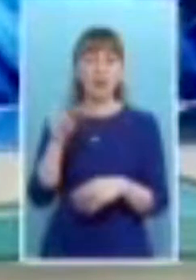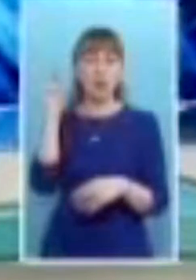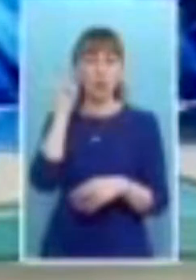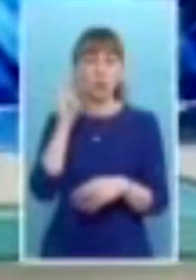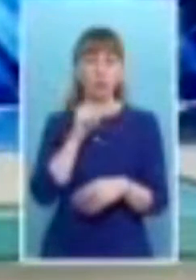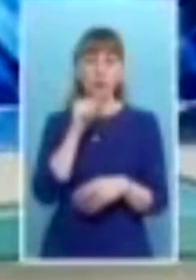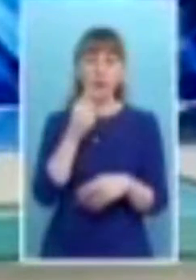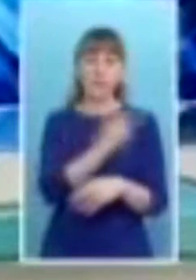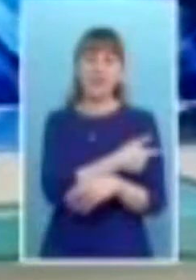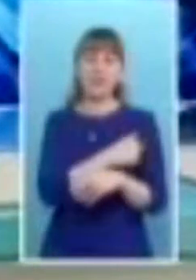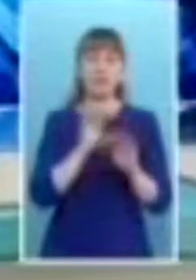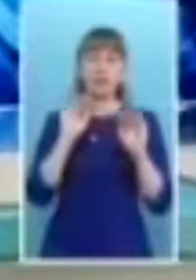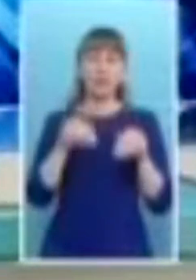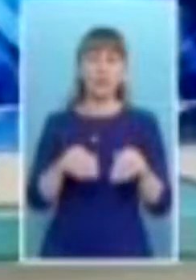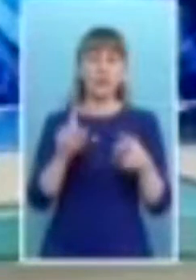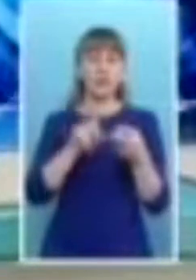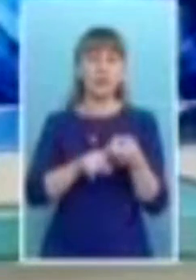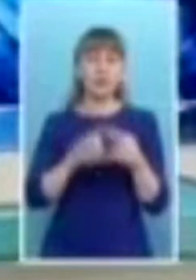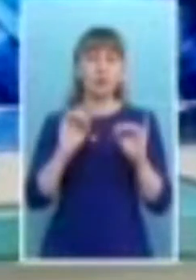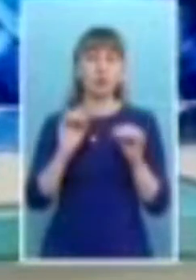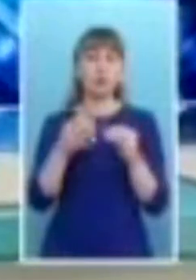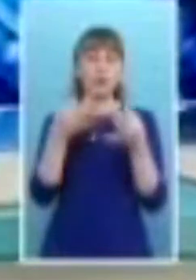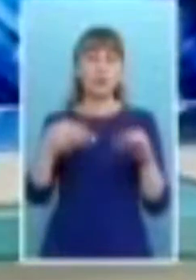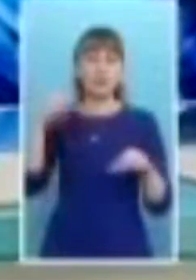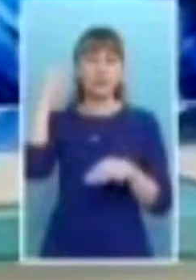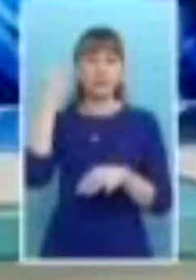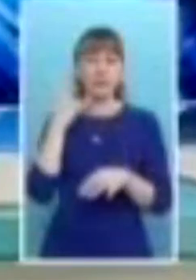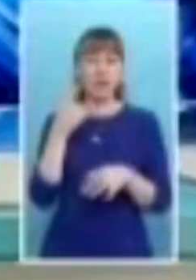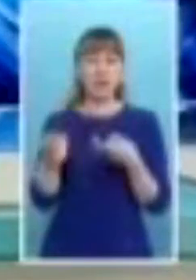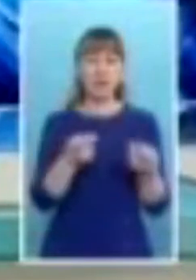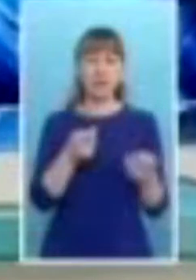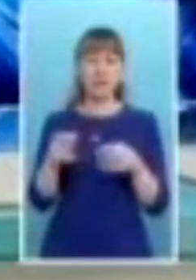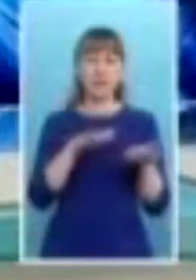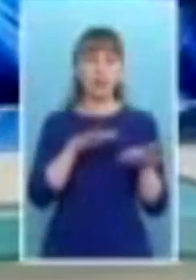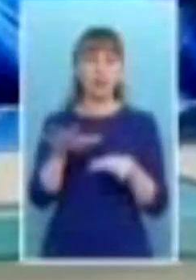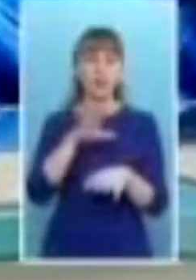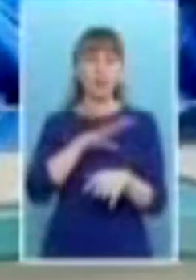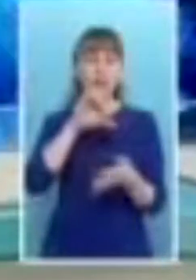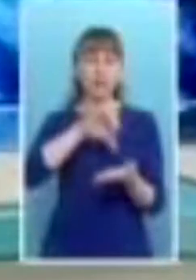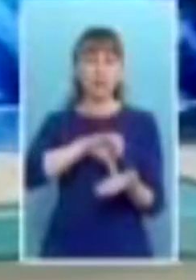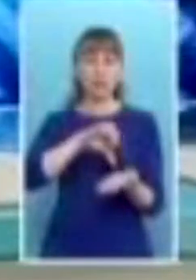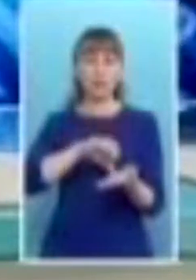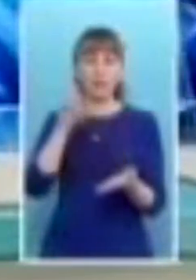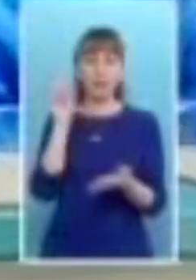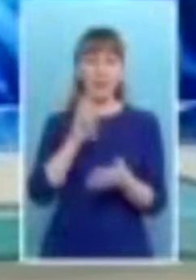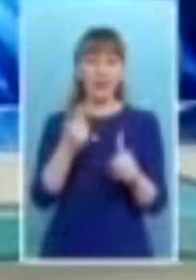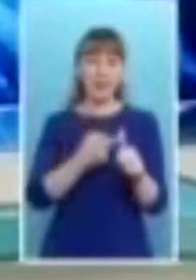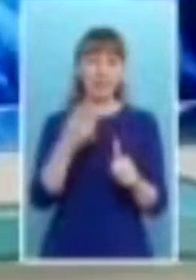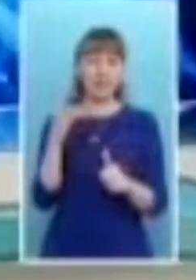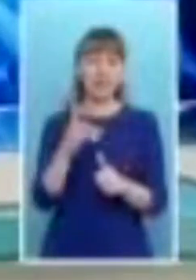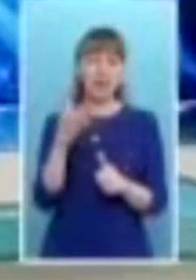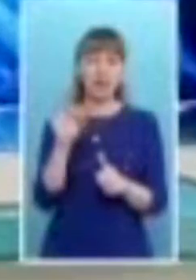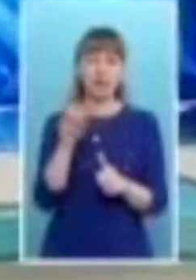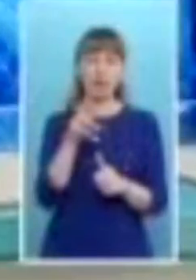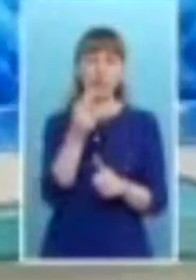студентов Кустанайского медицинского колледжа, приуроченная к юбилею независимости. Организаторами мероприятия выступила библиотека имени Николая